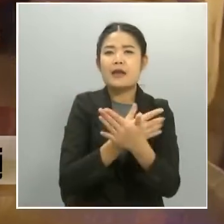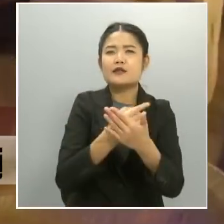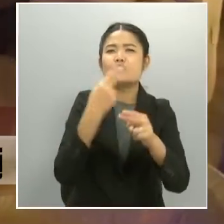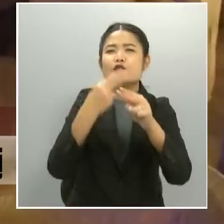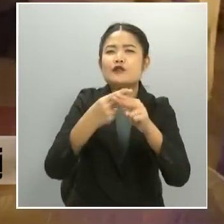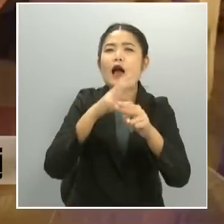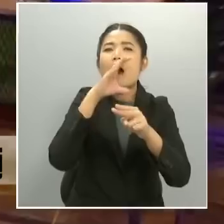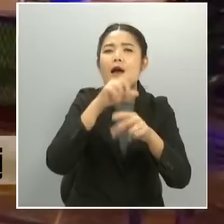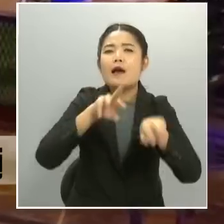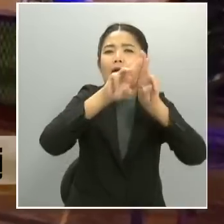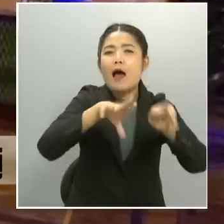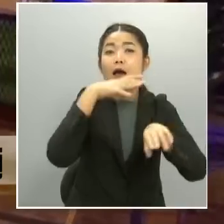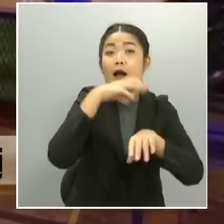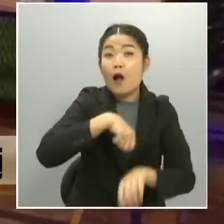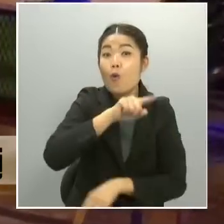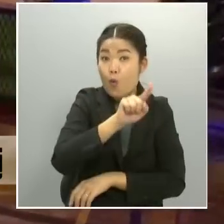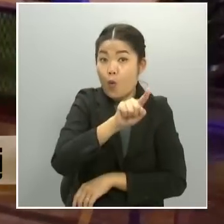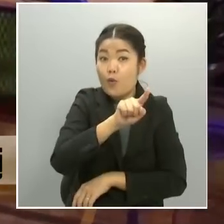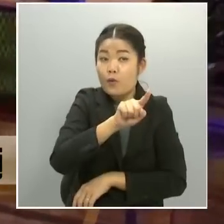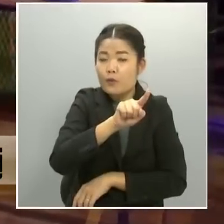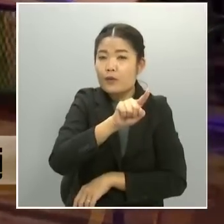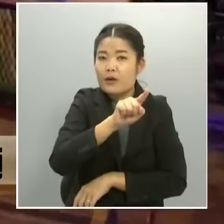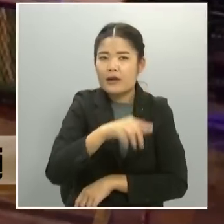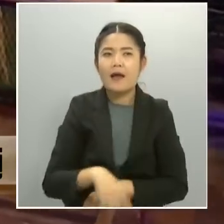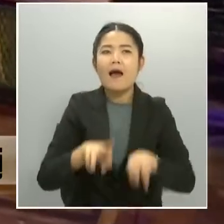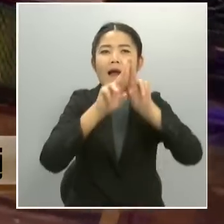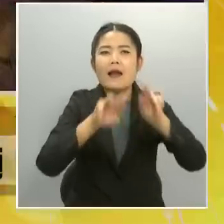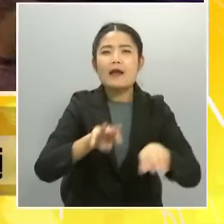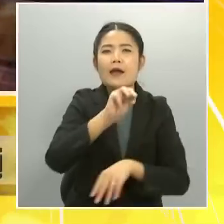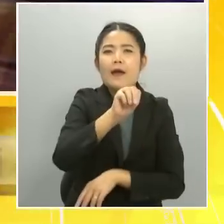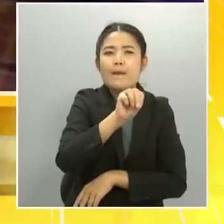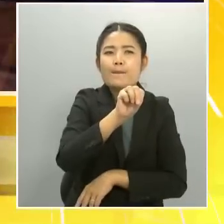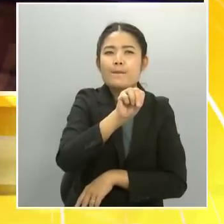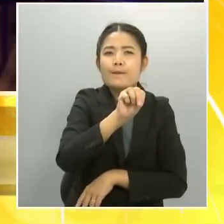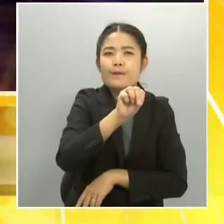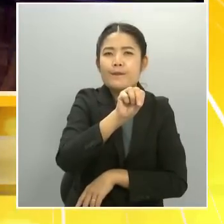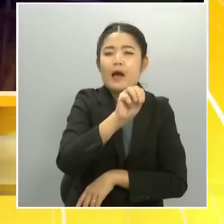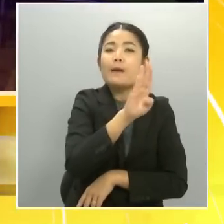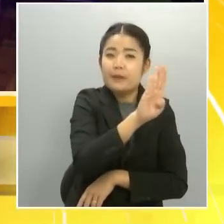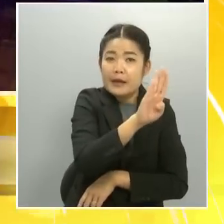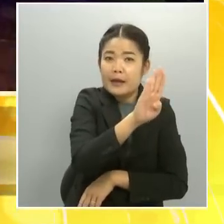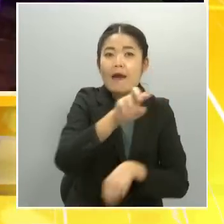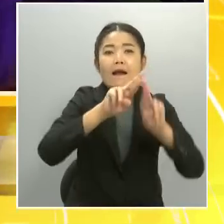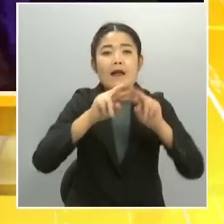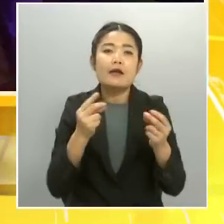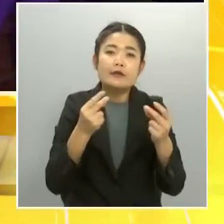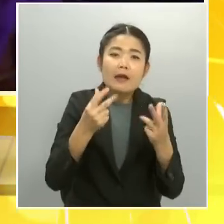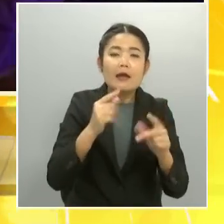ท่านผู้ชมคือกรณีของ Mountain Bee เนี่ยเป็นสถานบันเทิงเลย ค่ะ ก็ตั้